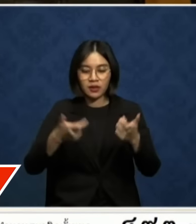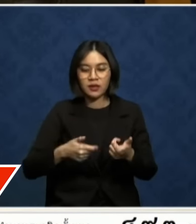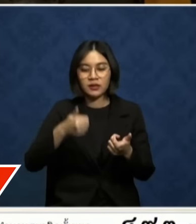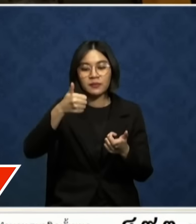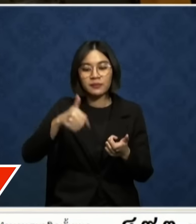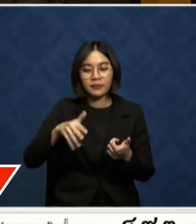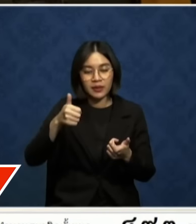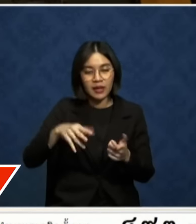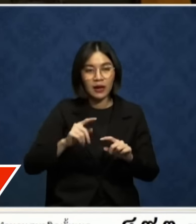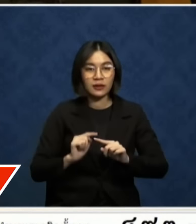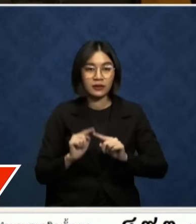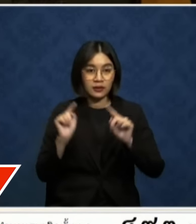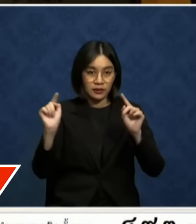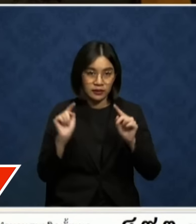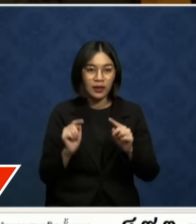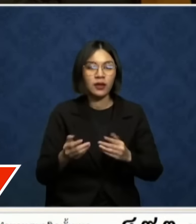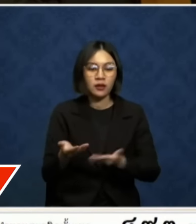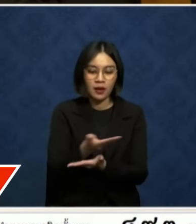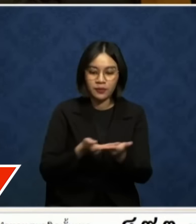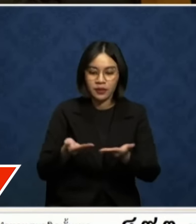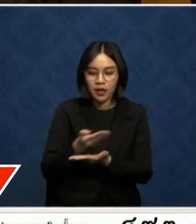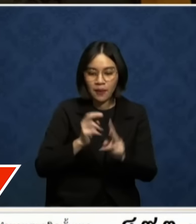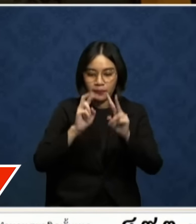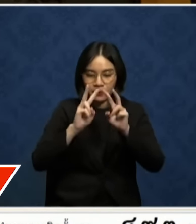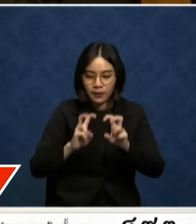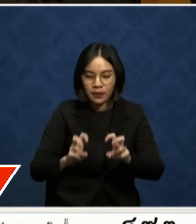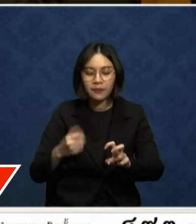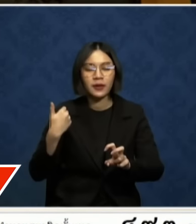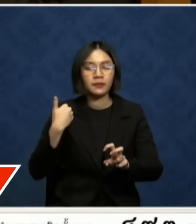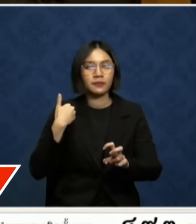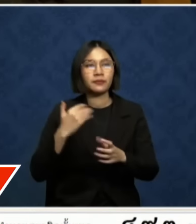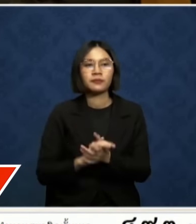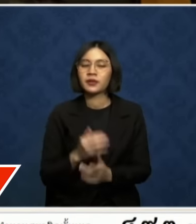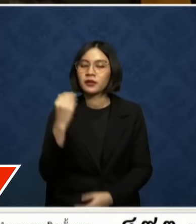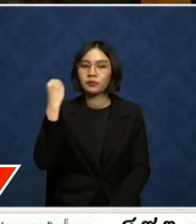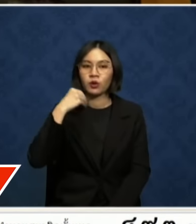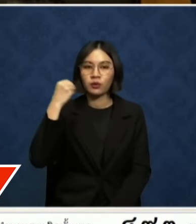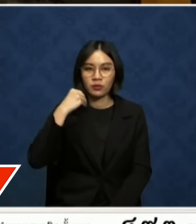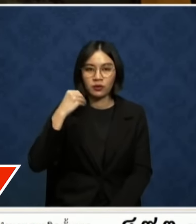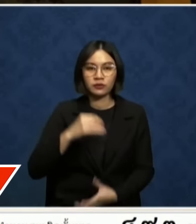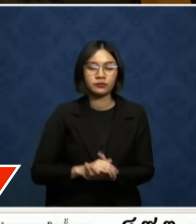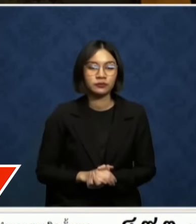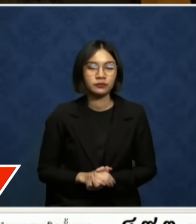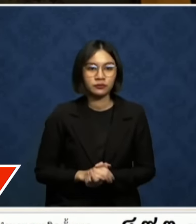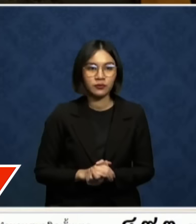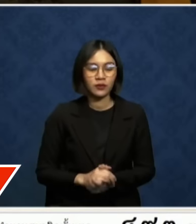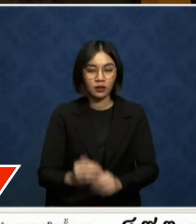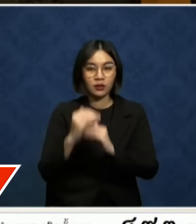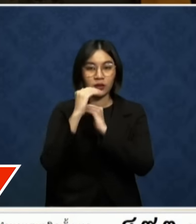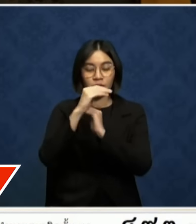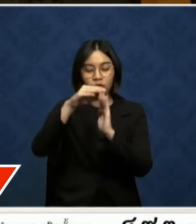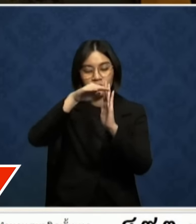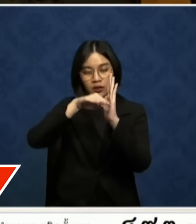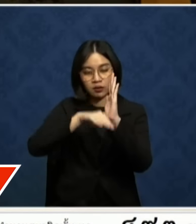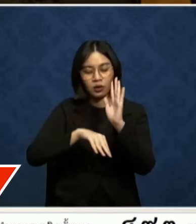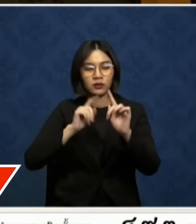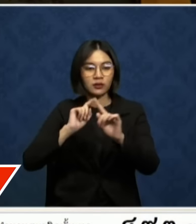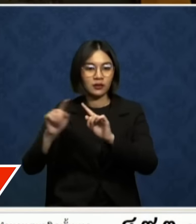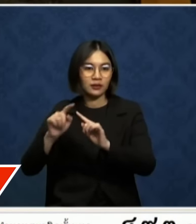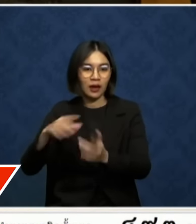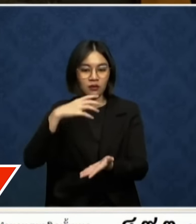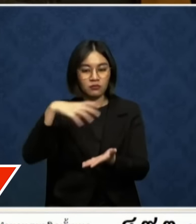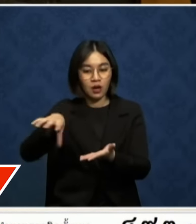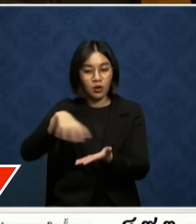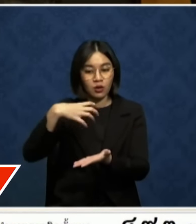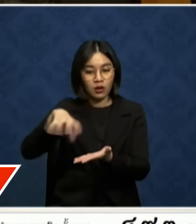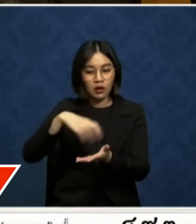ได้นะครับแต่ว่าเราได้มีการพิจารณาเรื่องนี้เนี่ย อยู่อย่างสม่ำเสมอนะครับโดยกำหนดการนะครับที่จะต้องมีการรายงานกลับม